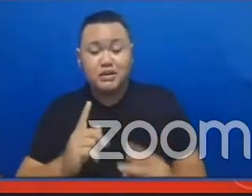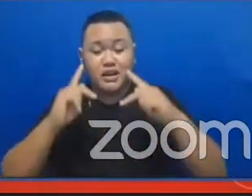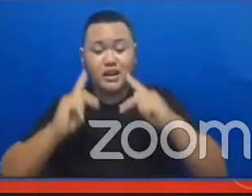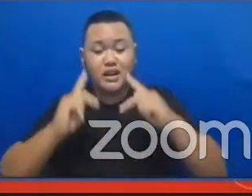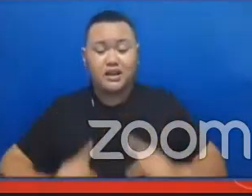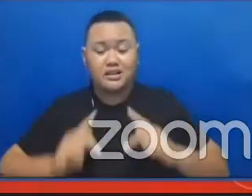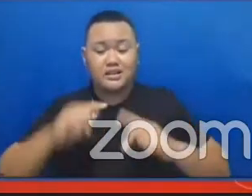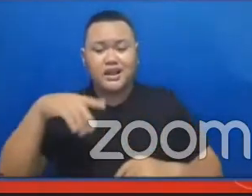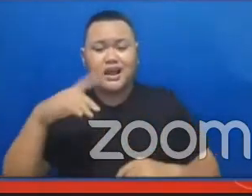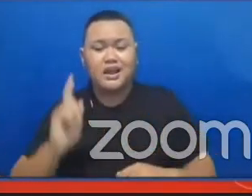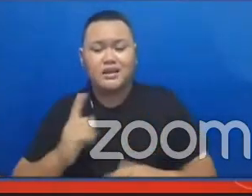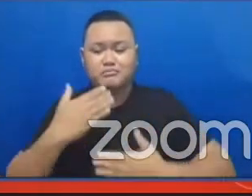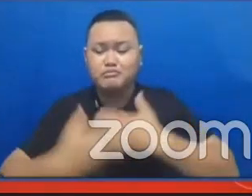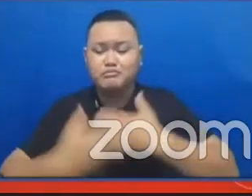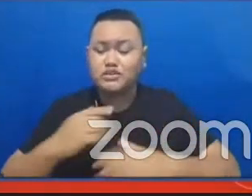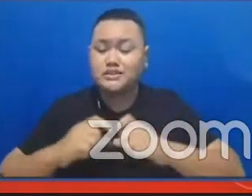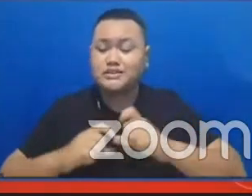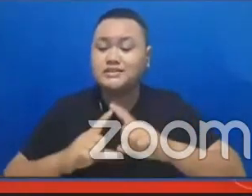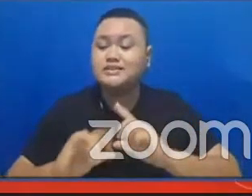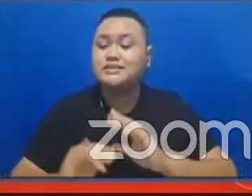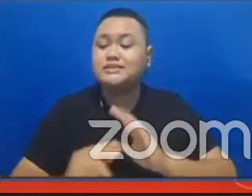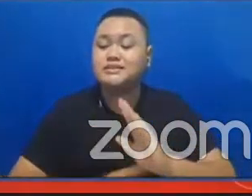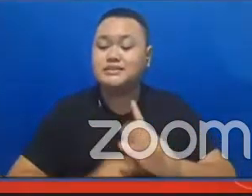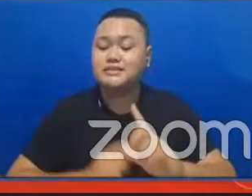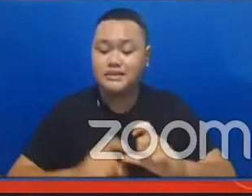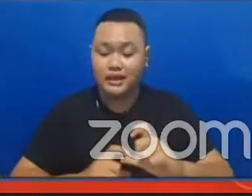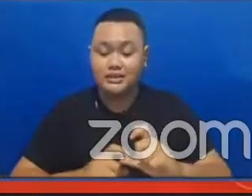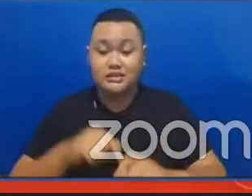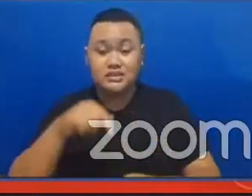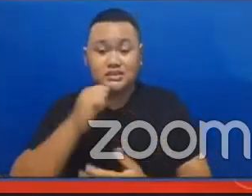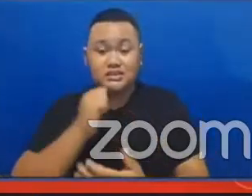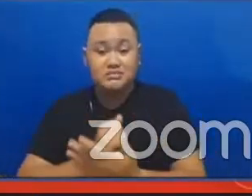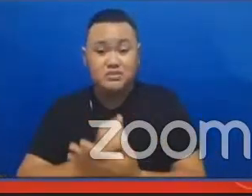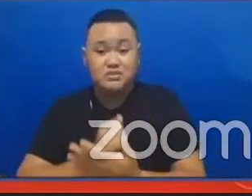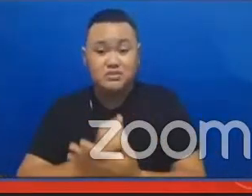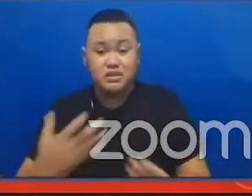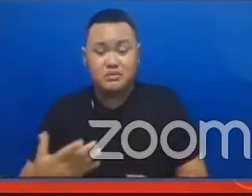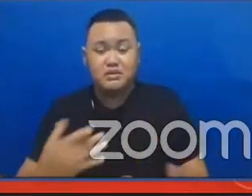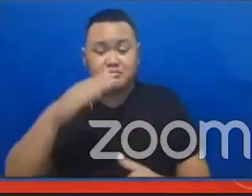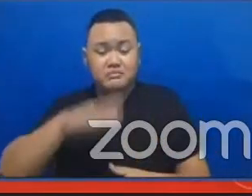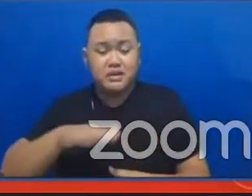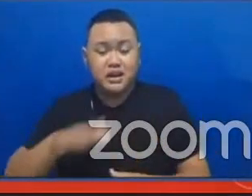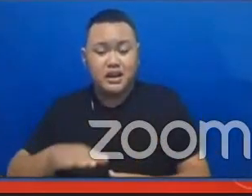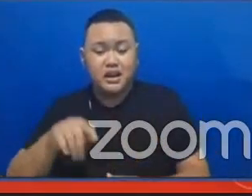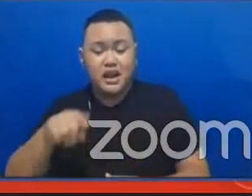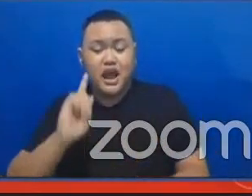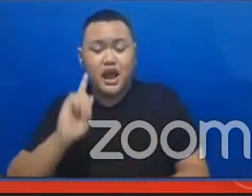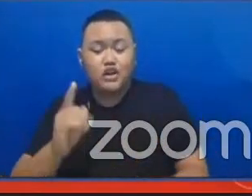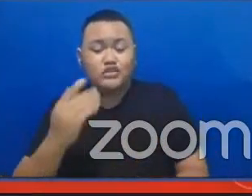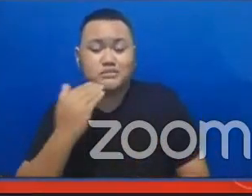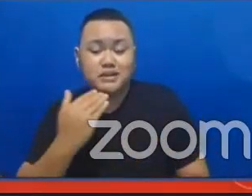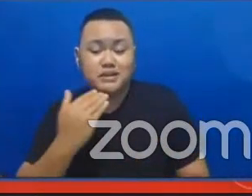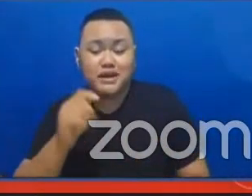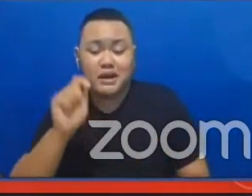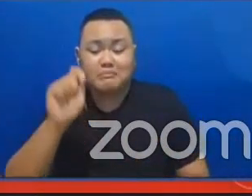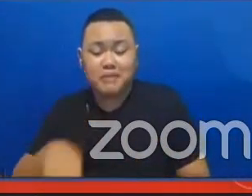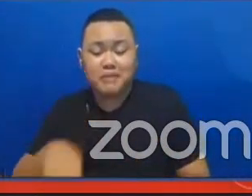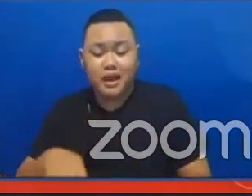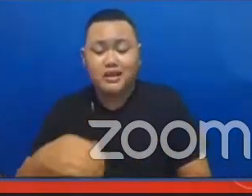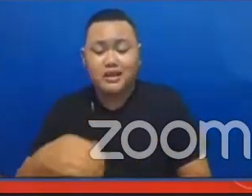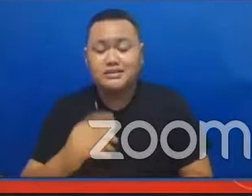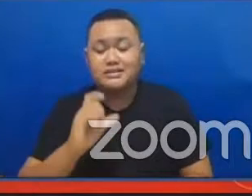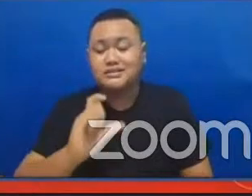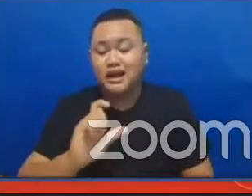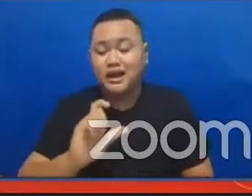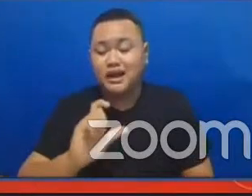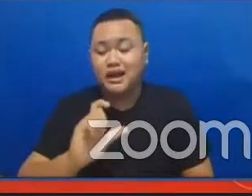ada proses sains, maka sebenarnya peserta didik kita dibiasakan menggunakan metode ilmiah di